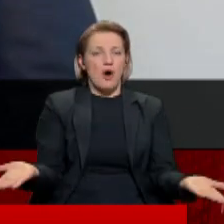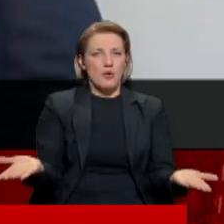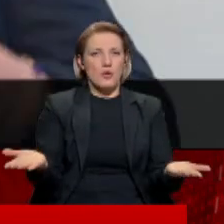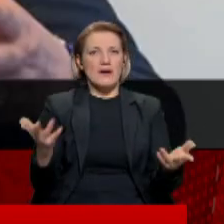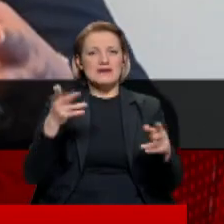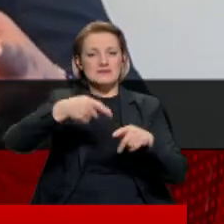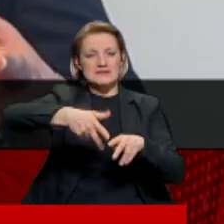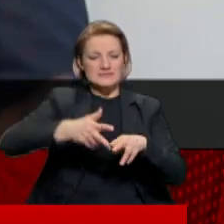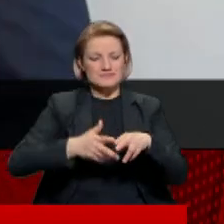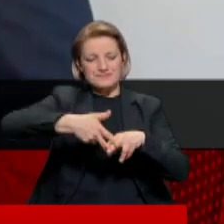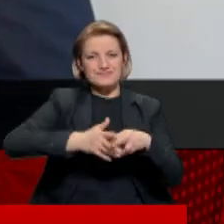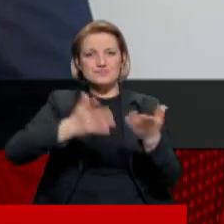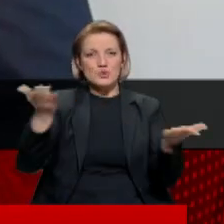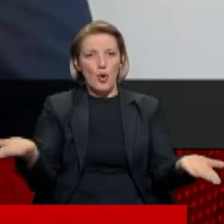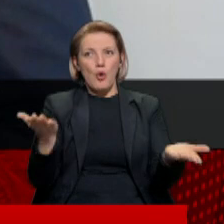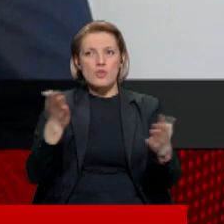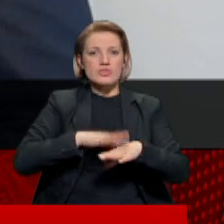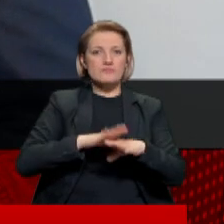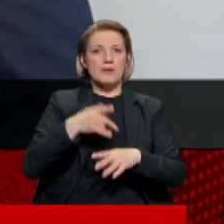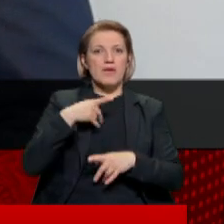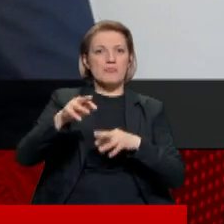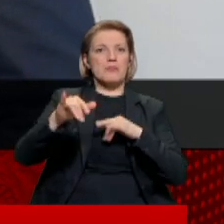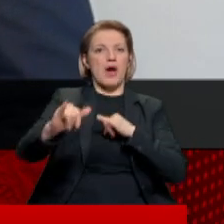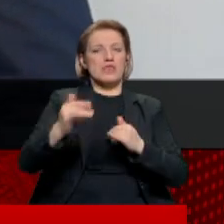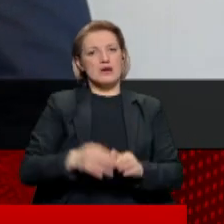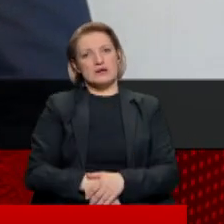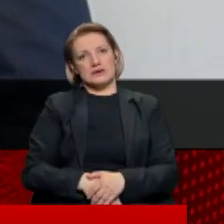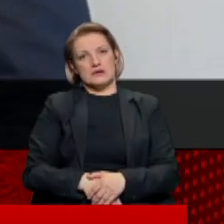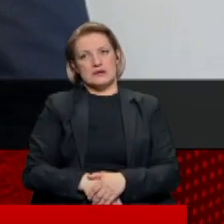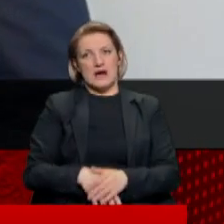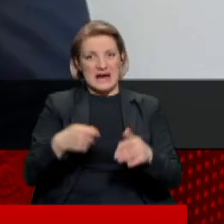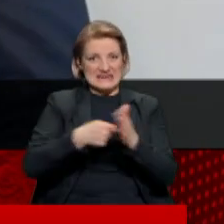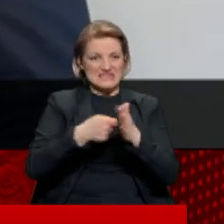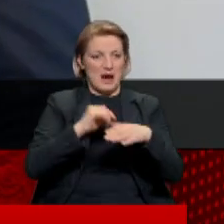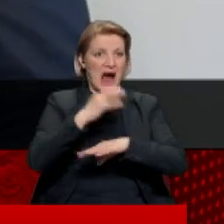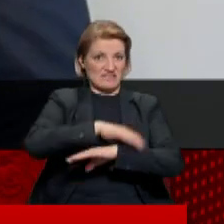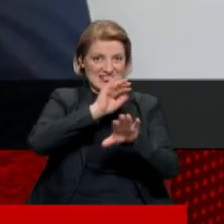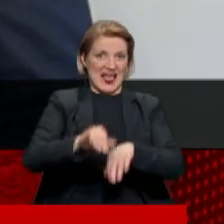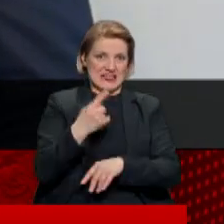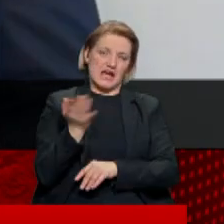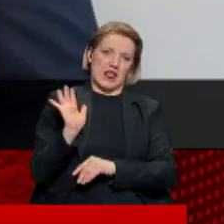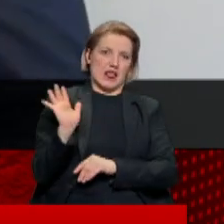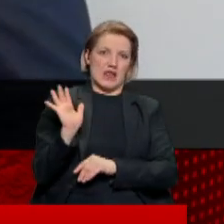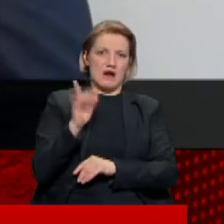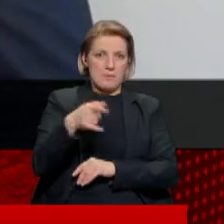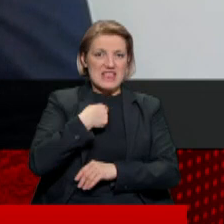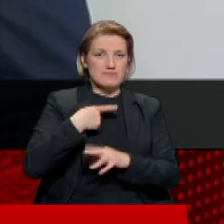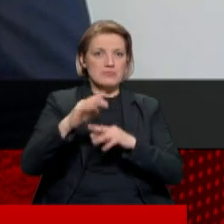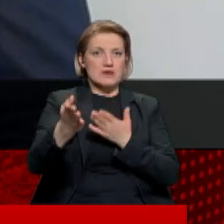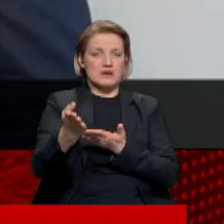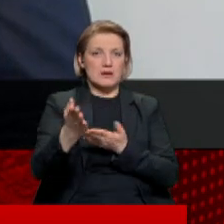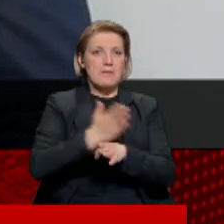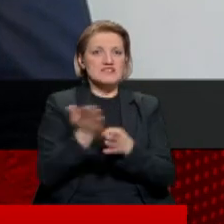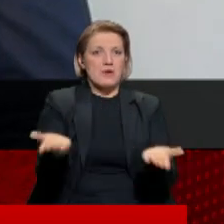yok, kesicisi yok. E ne yapacak? O da benim gibi o zaman. Adı AFAD geldi mi olacak yani? O da benim gibi.